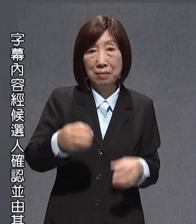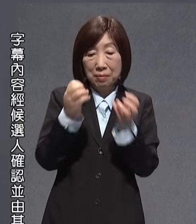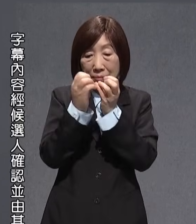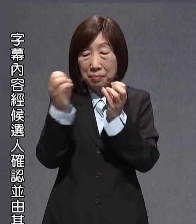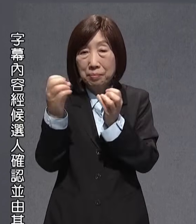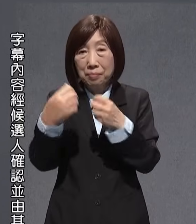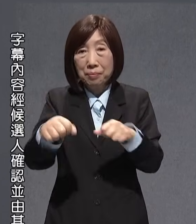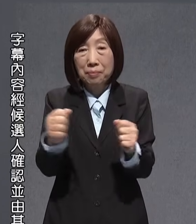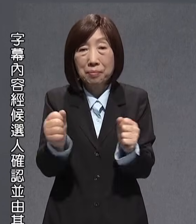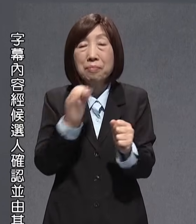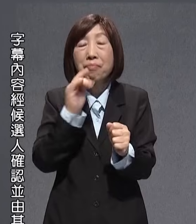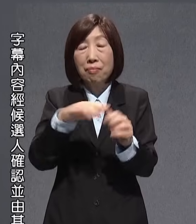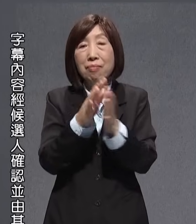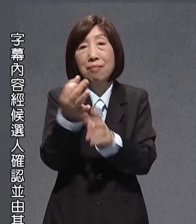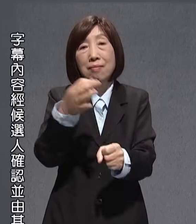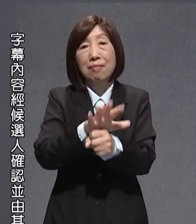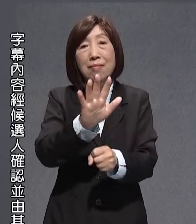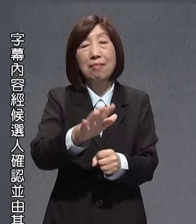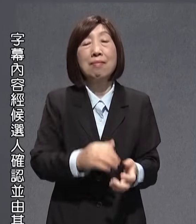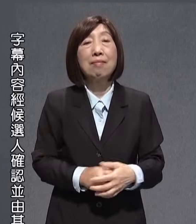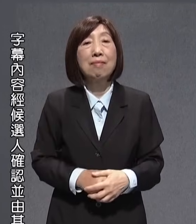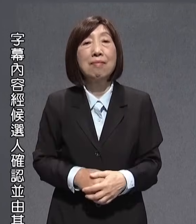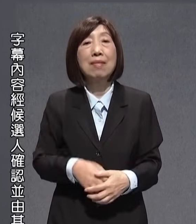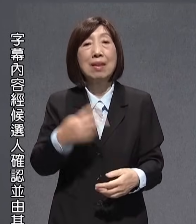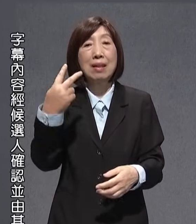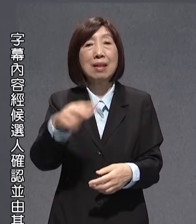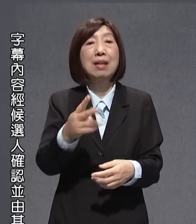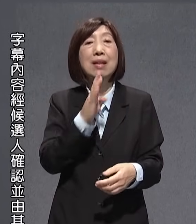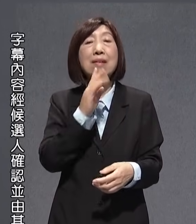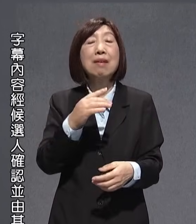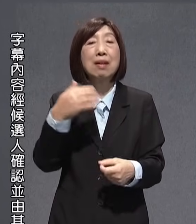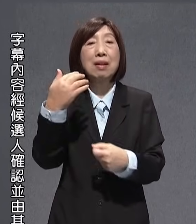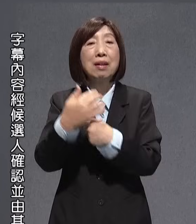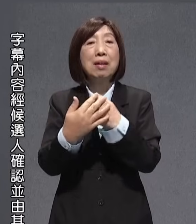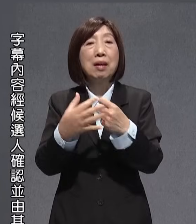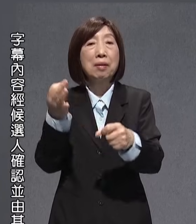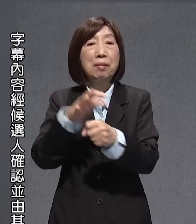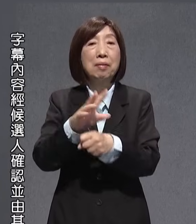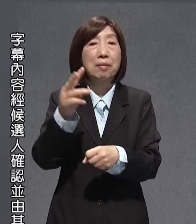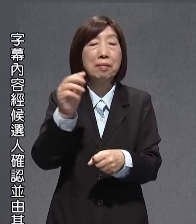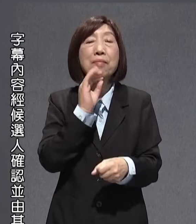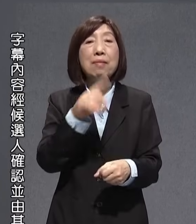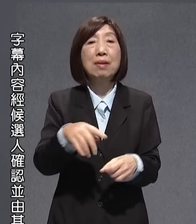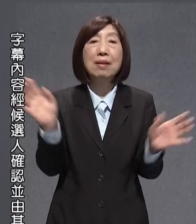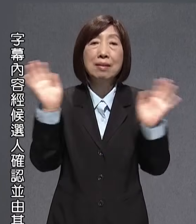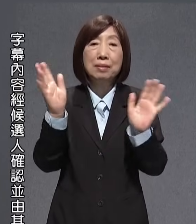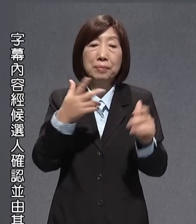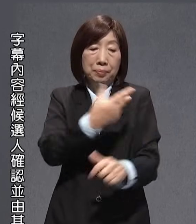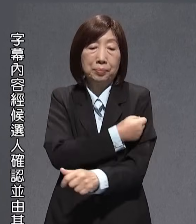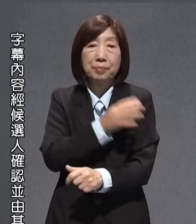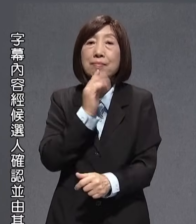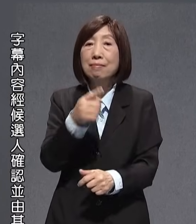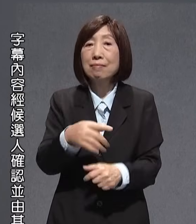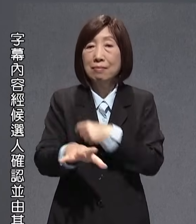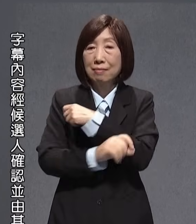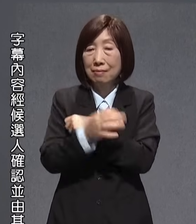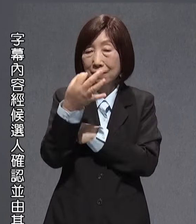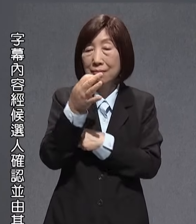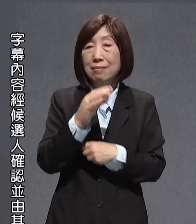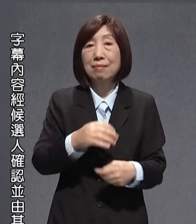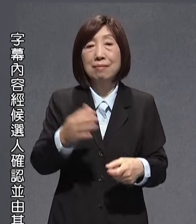提供2000元的保存费用，是拨走30000，而且会扩大儿童疫苗基金的